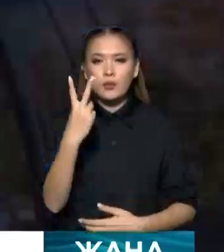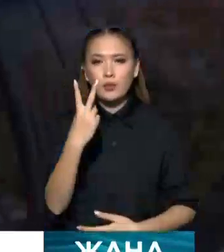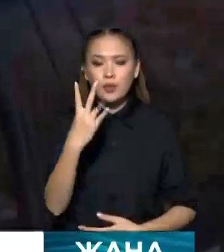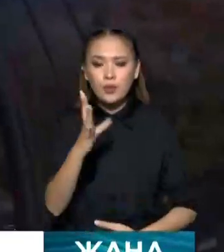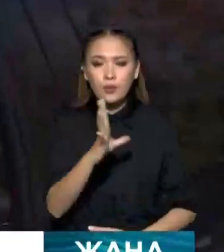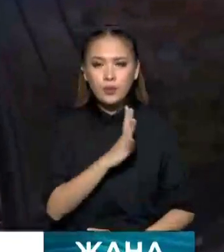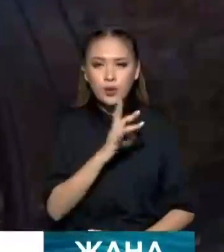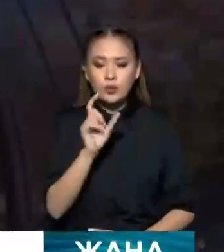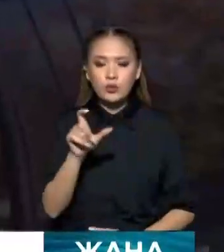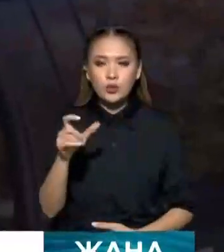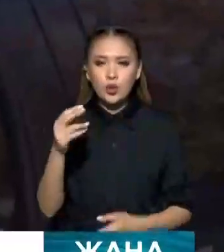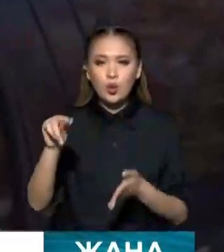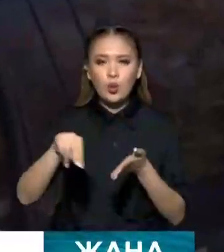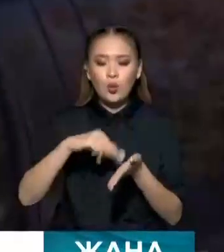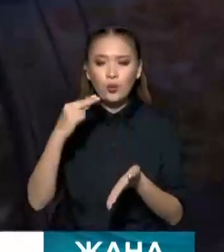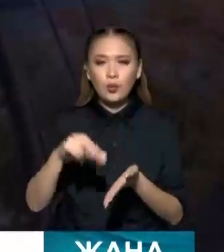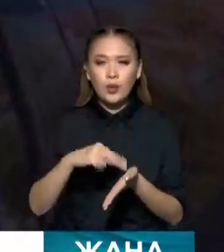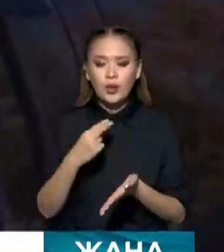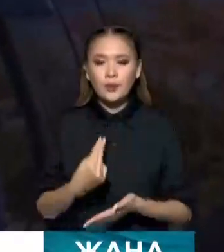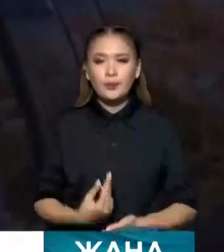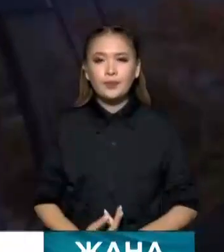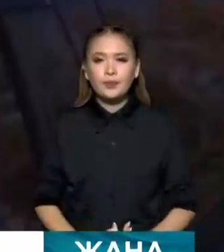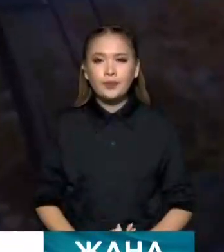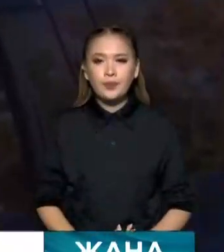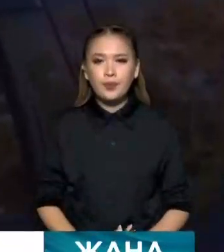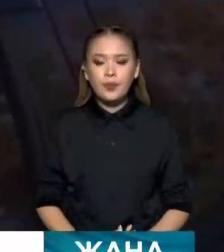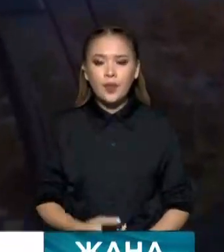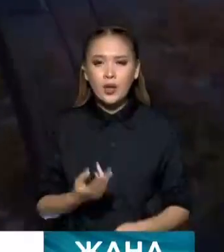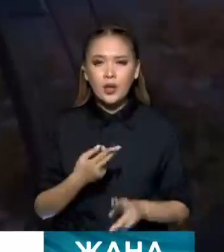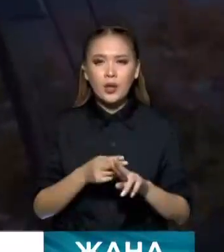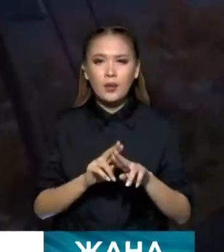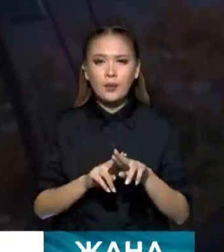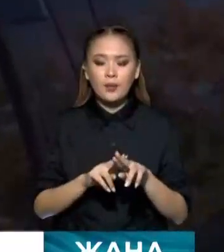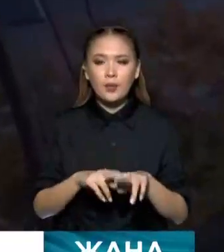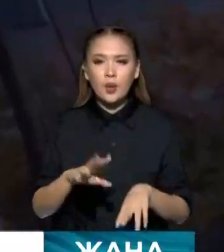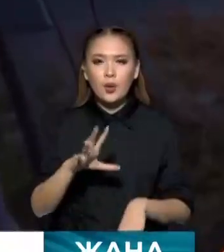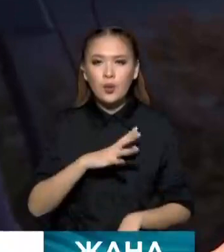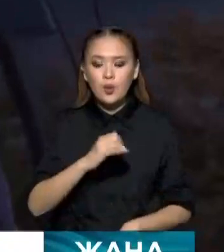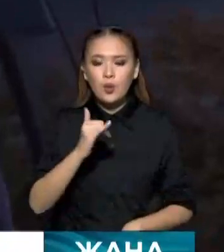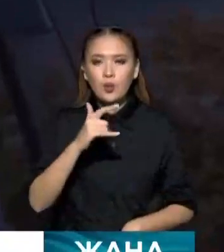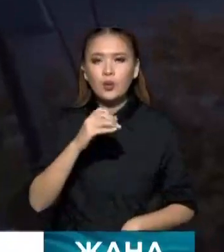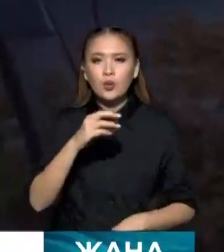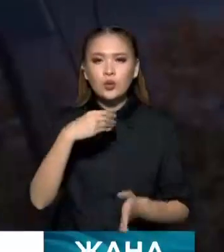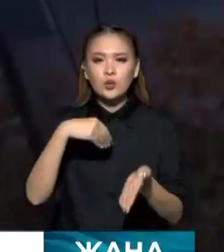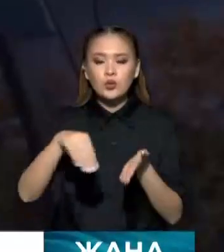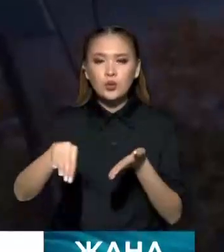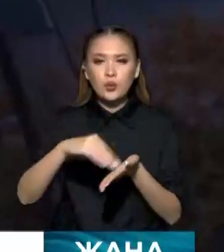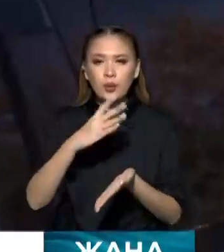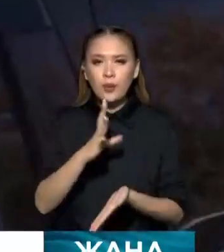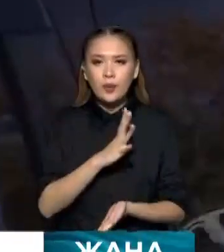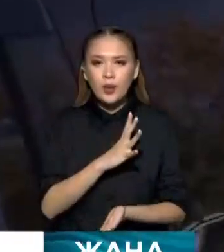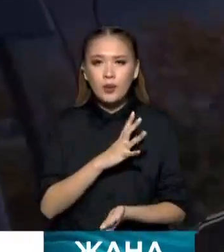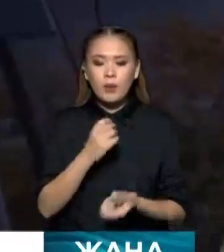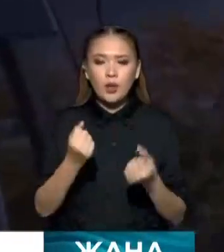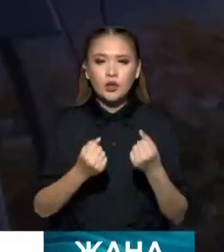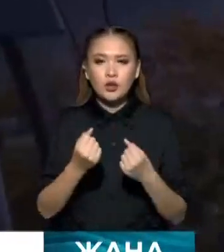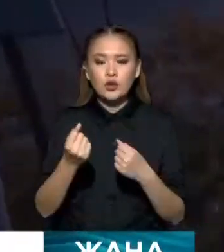бүгінге. Шыбыркөлский уголь купили без ажиотажа. Просто подошел,